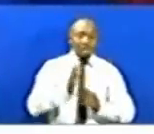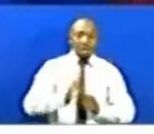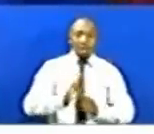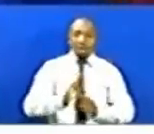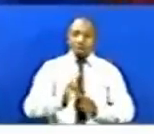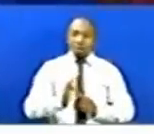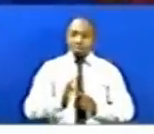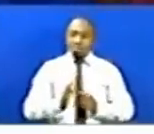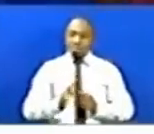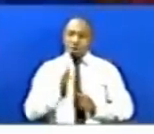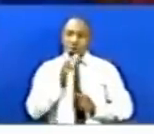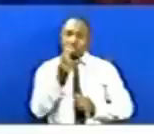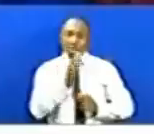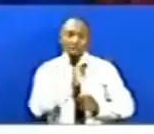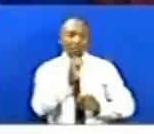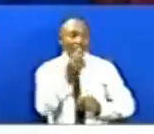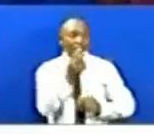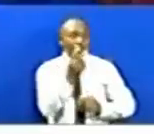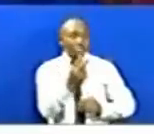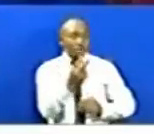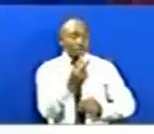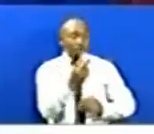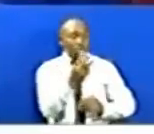kurudisha shilingi milioni 2,40,000 aliyolipwa,